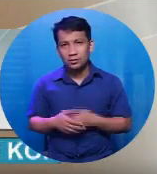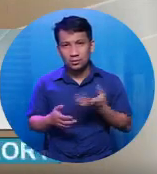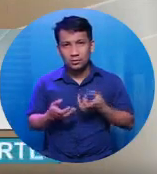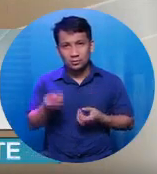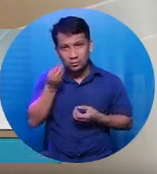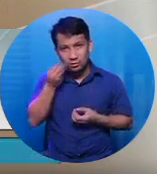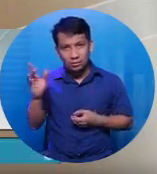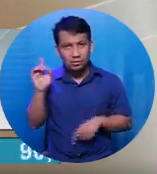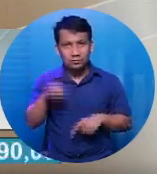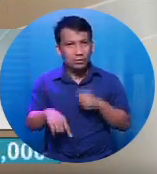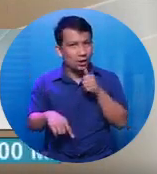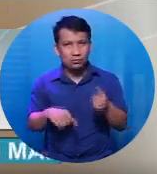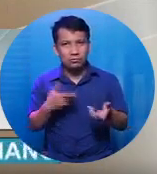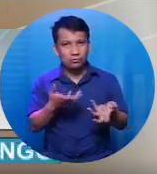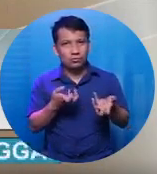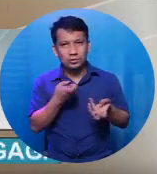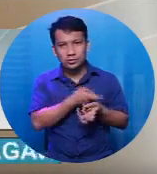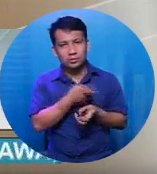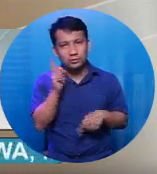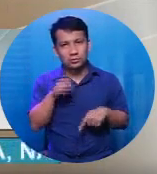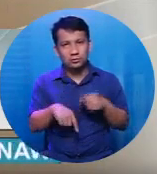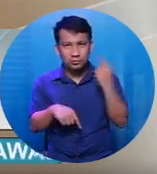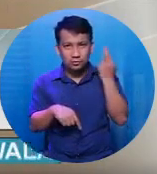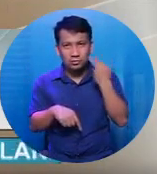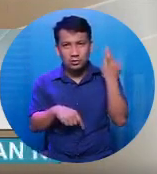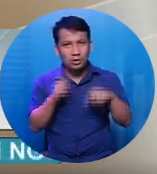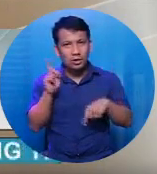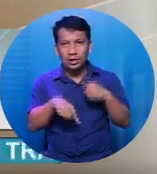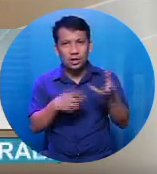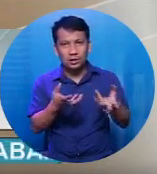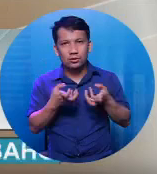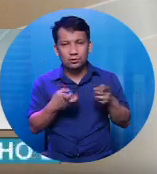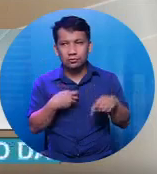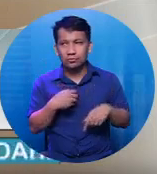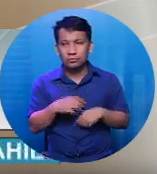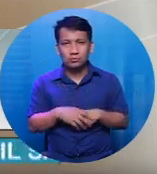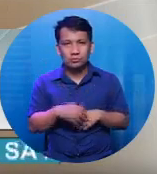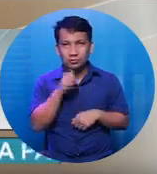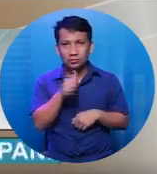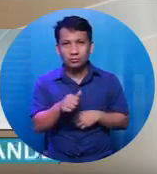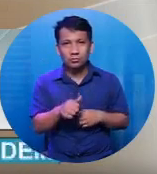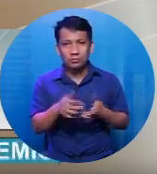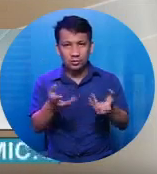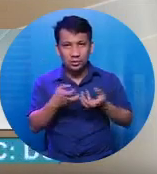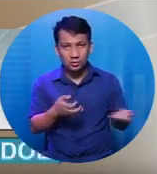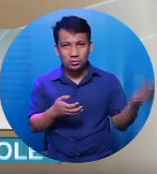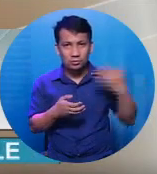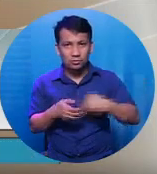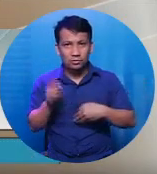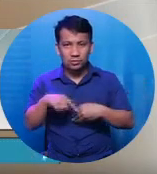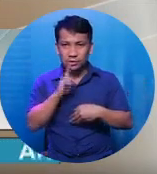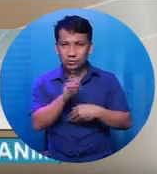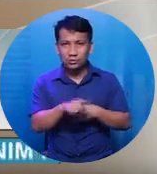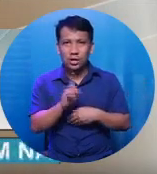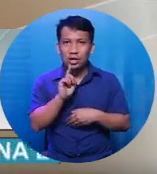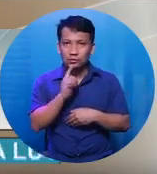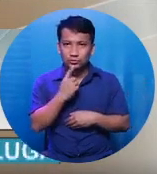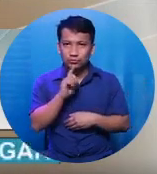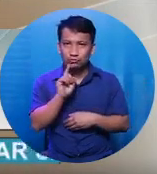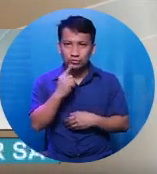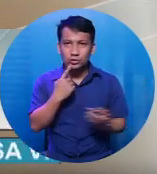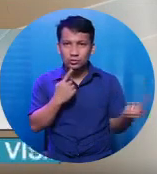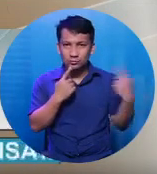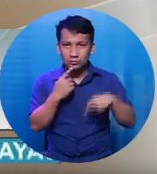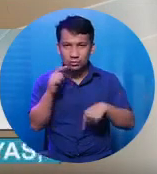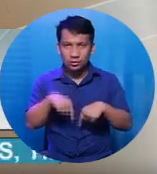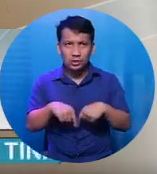uwing-uwi. Ayaw nila, sir. Yung po yun, yung rason. Ayaw nila. Kahit ayaw namin, kung gusto mo talaga, kung sincere ka talaga, umuwi